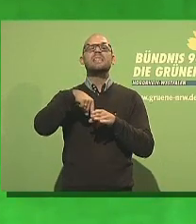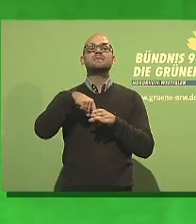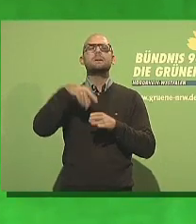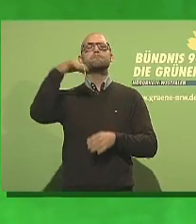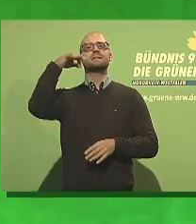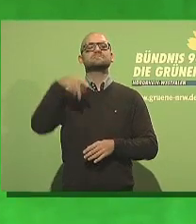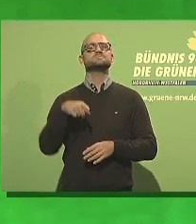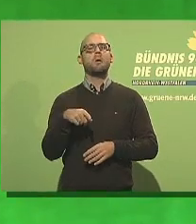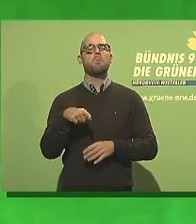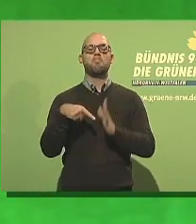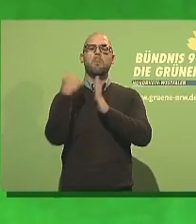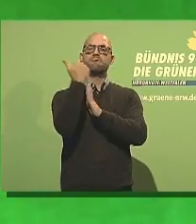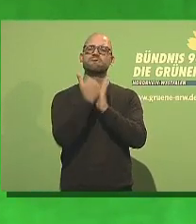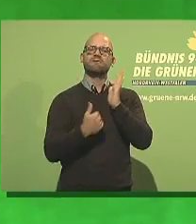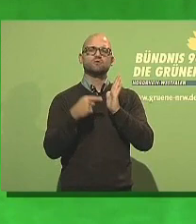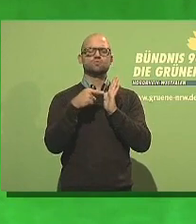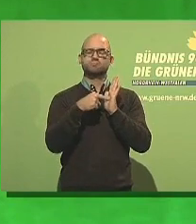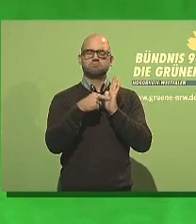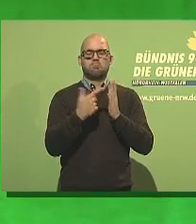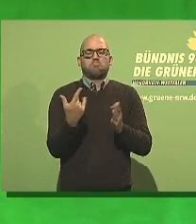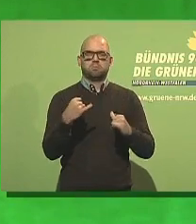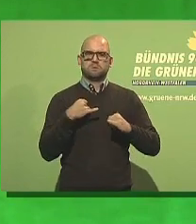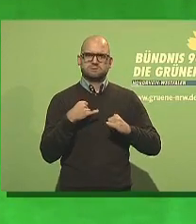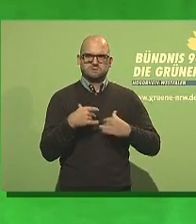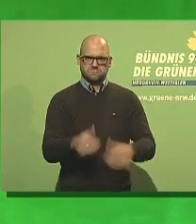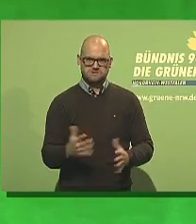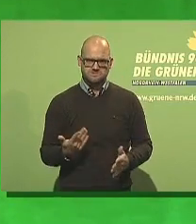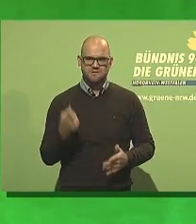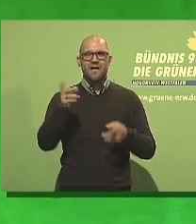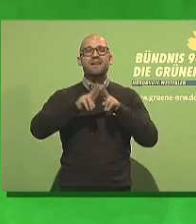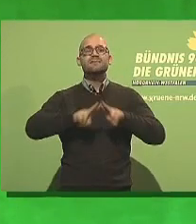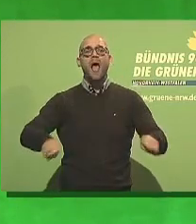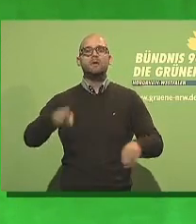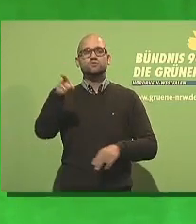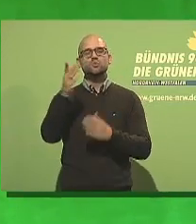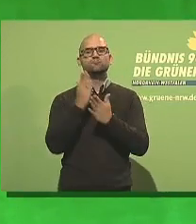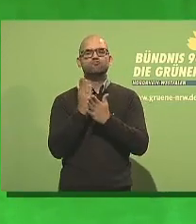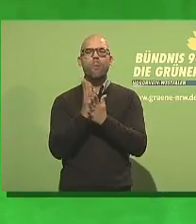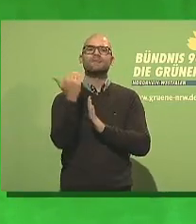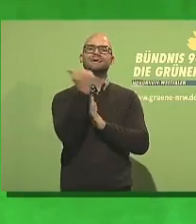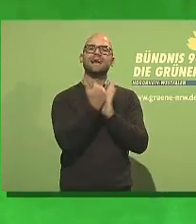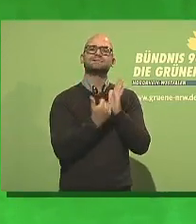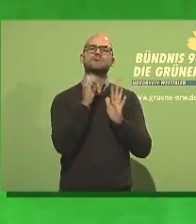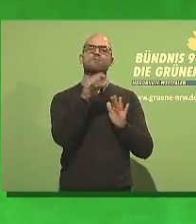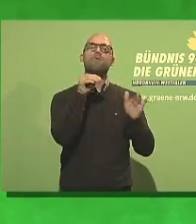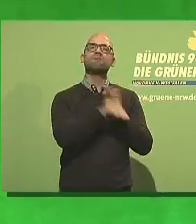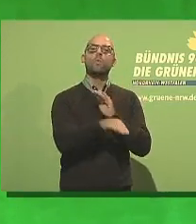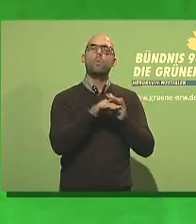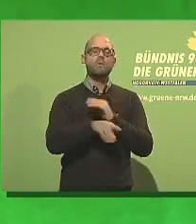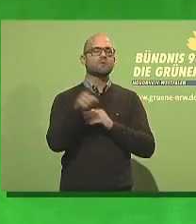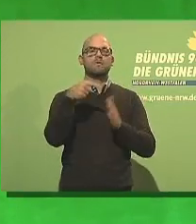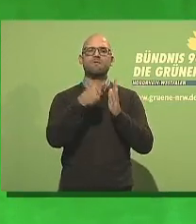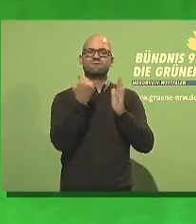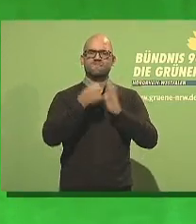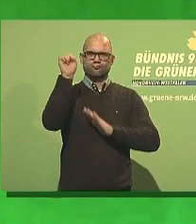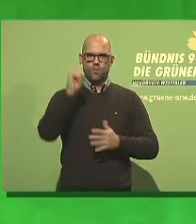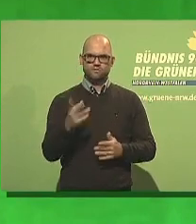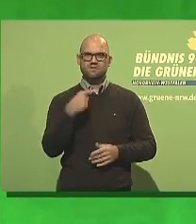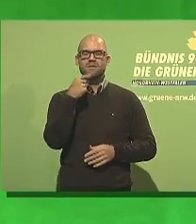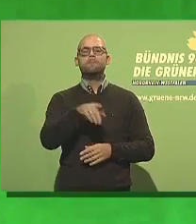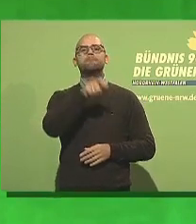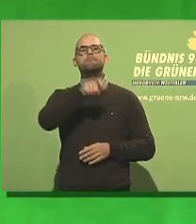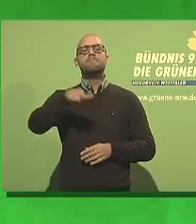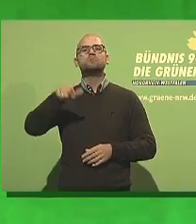Karlsruhe das Asylbewerberleistungsgesetz für verfassungswidrig erklärt und gesagt, die Menschenwürde